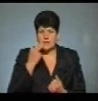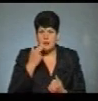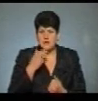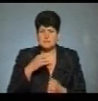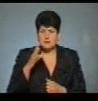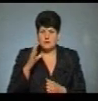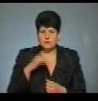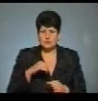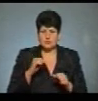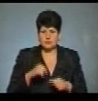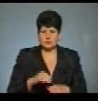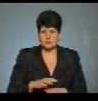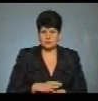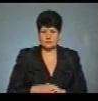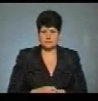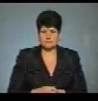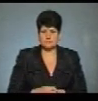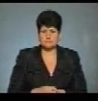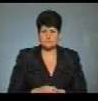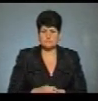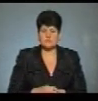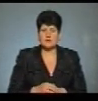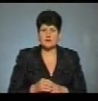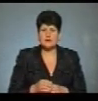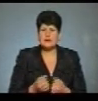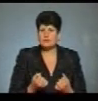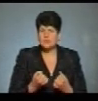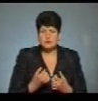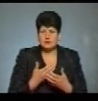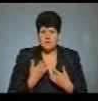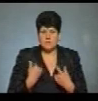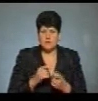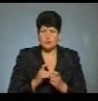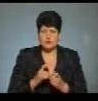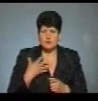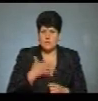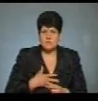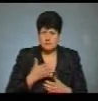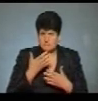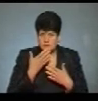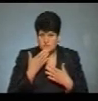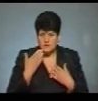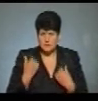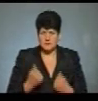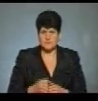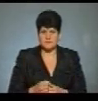міг загнати до гроба. Тобто не було, мій дитя не боровся, а я витягнув